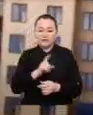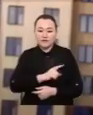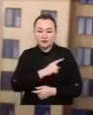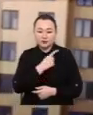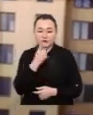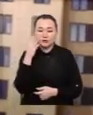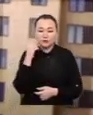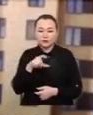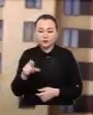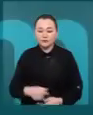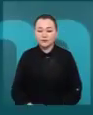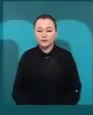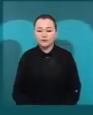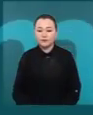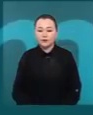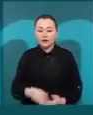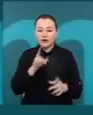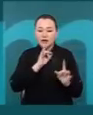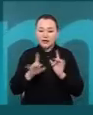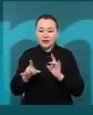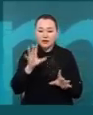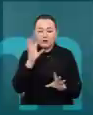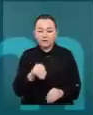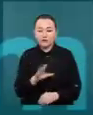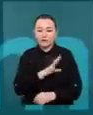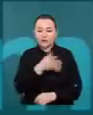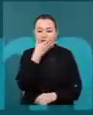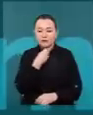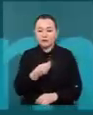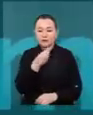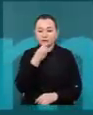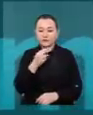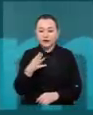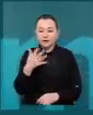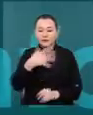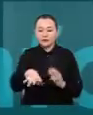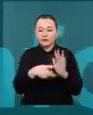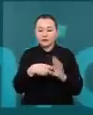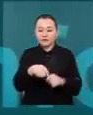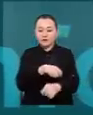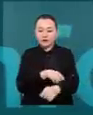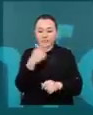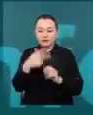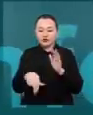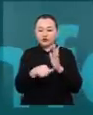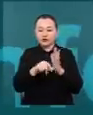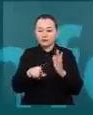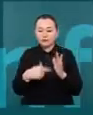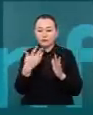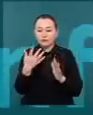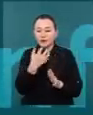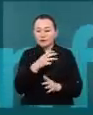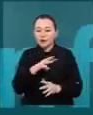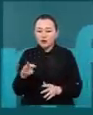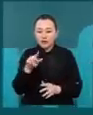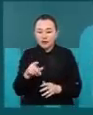возмущение алматинцев. В рекламе все было красиво. Квартиру в 57 квадратов за 36,5 миллионов тенге в